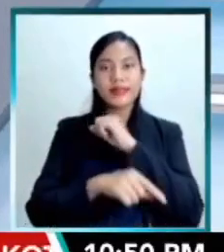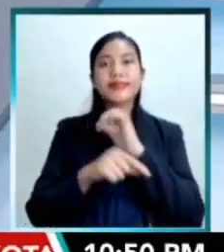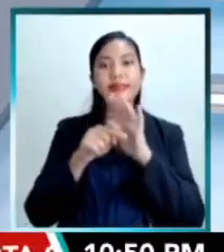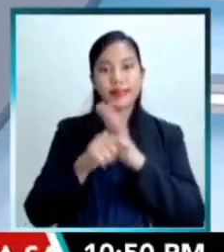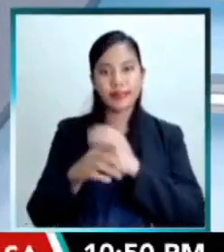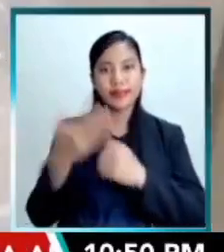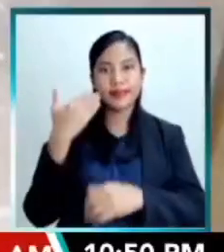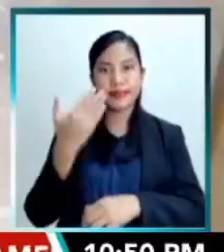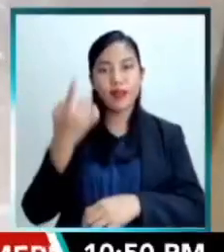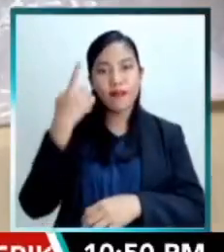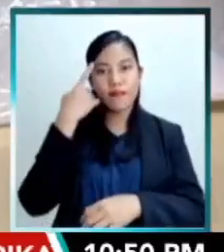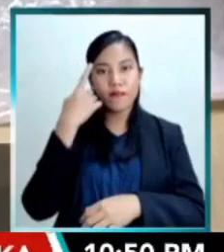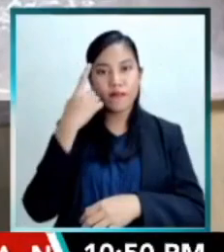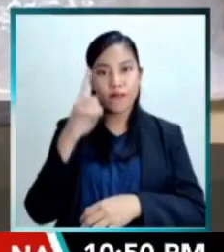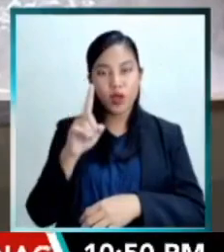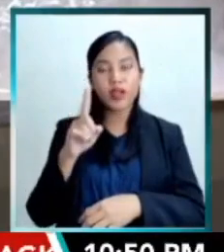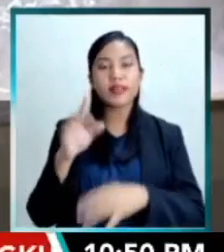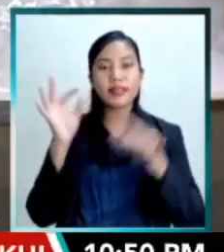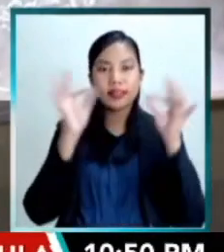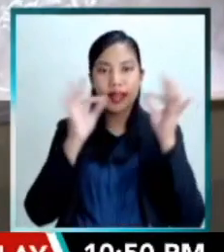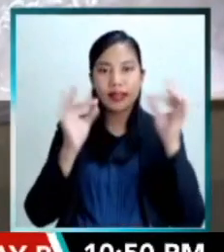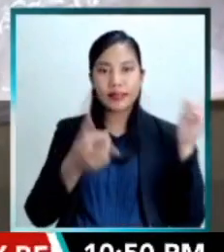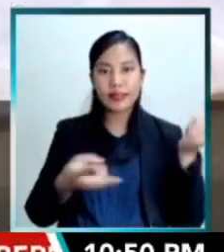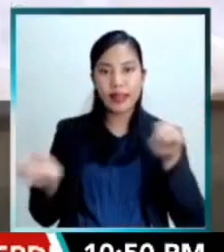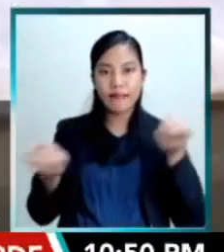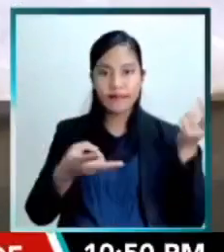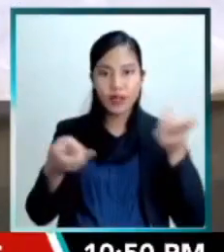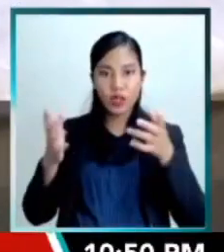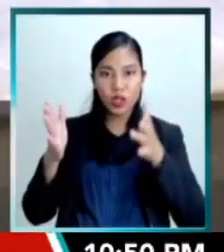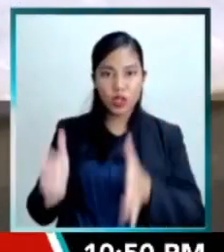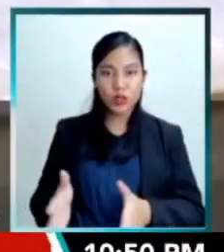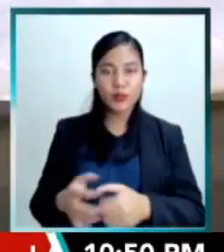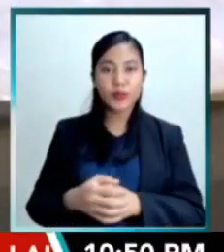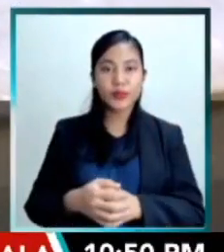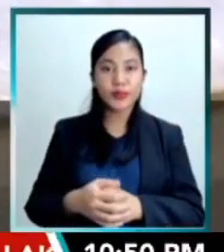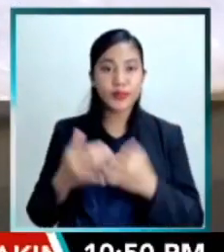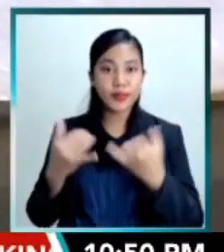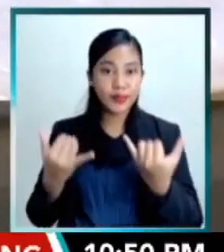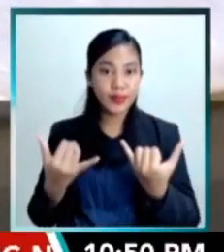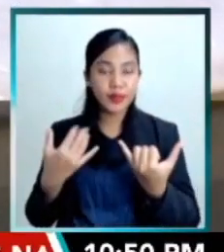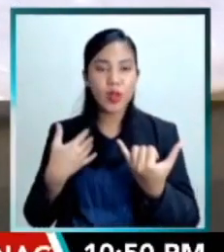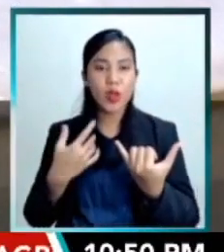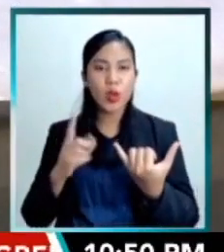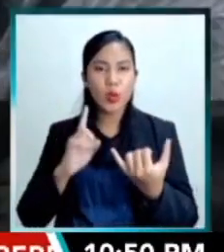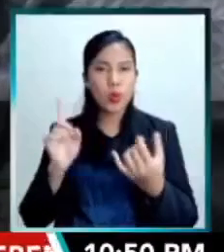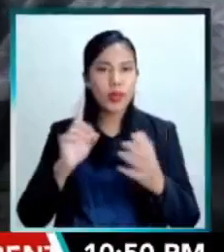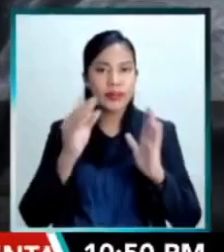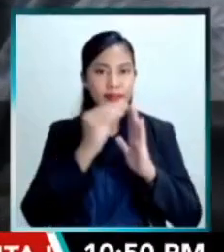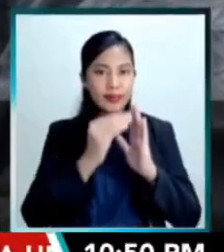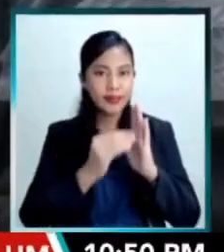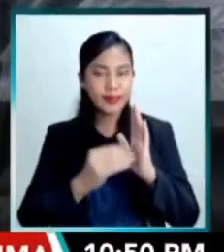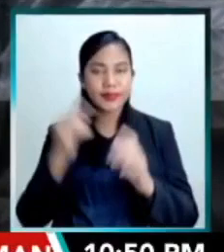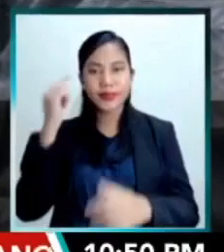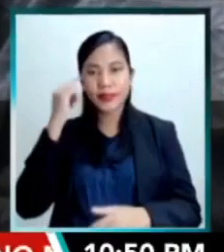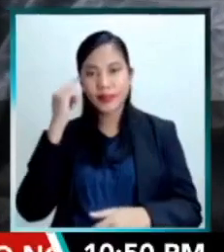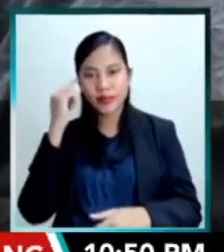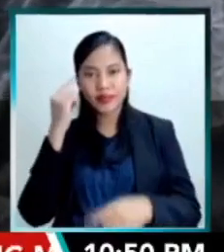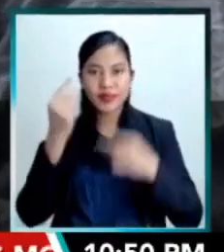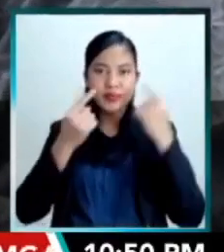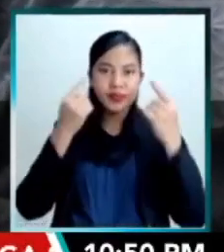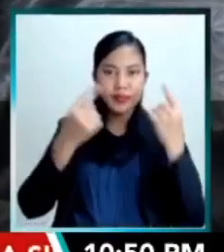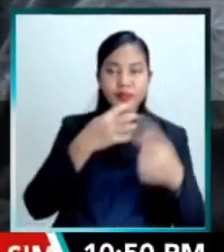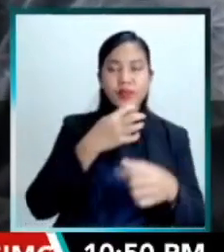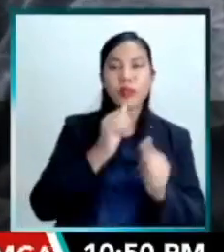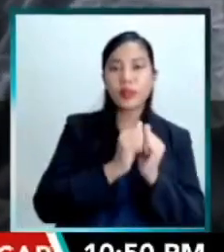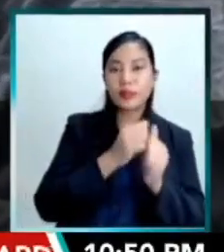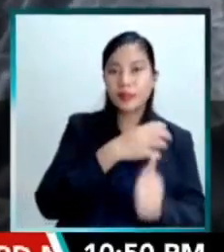Kung ano ang saklaw ng large-scale drug trafficker, pag-iisipan pa raw ni de la Rosa kasama ng PNP at PIDEA. Tungkol naman sa